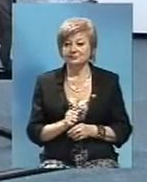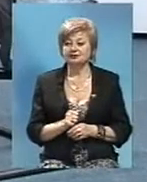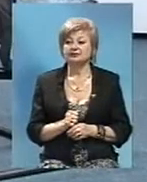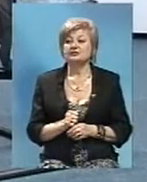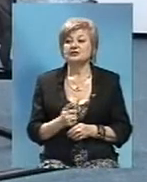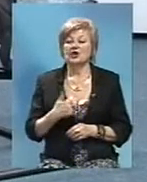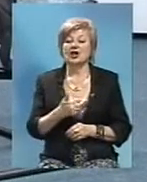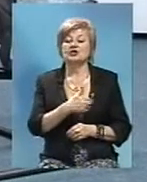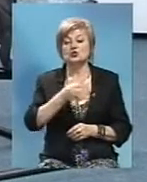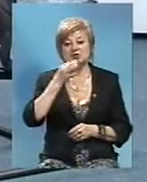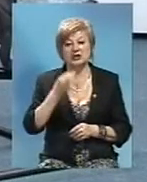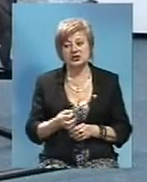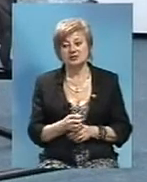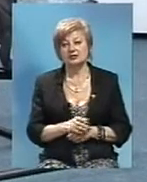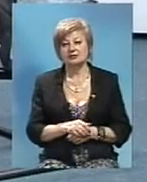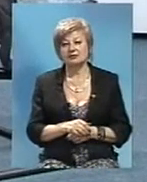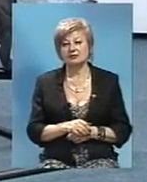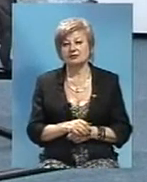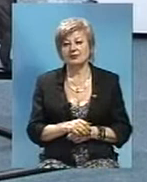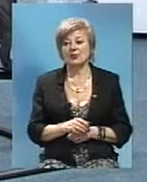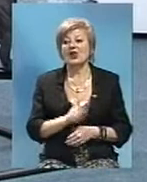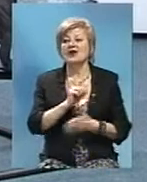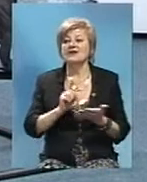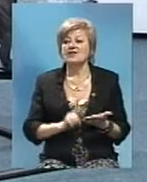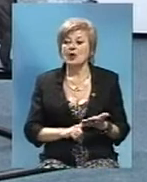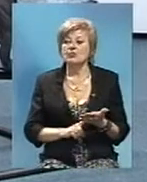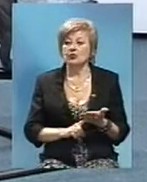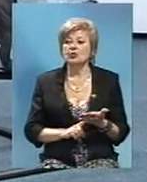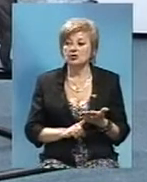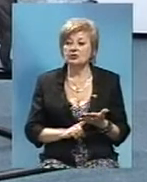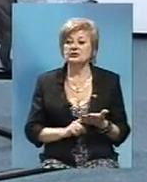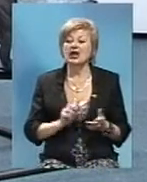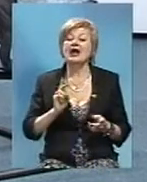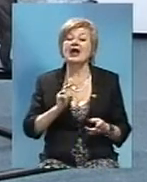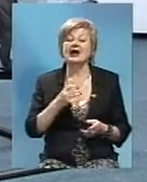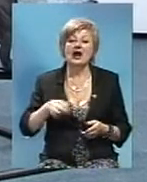Я хочу сказати, що власне саме питання, яке і треба було ставити. От яка